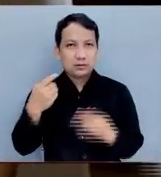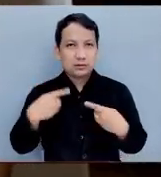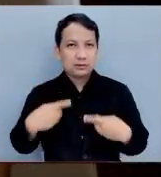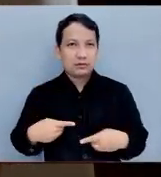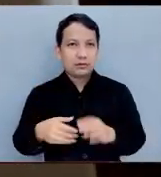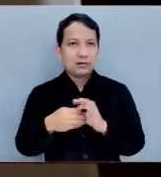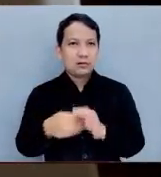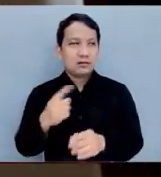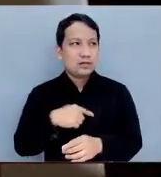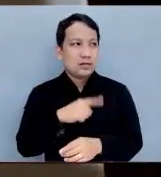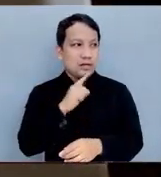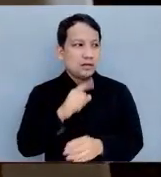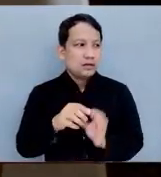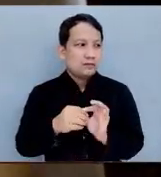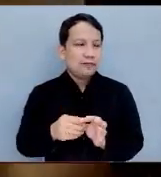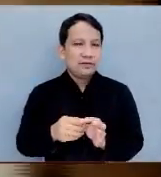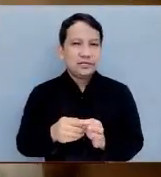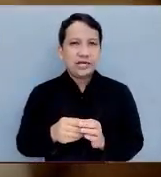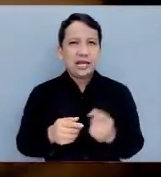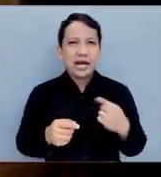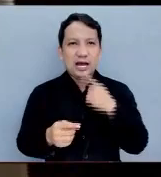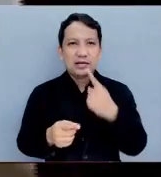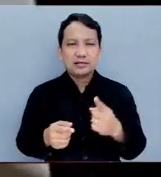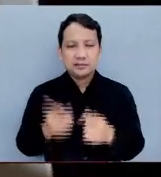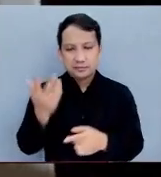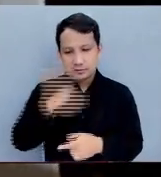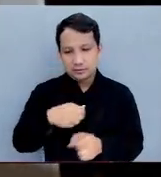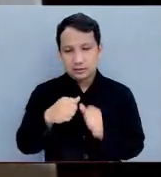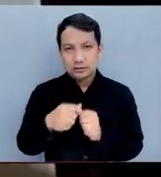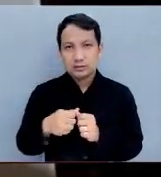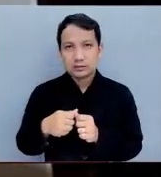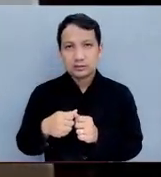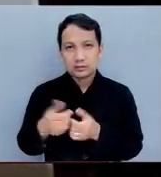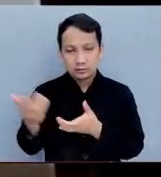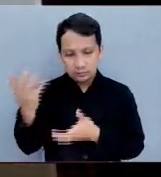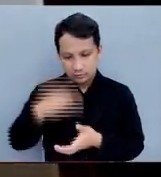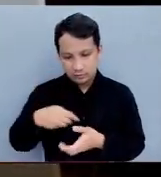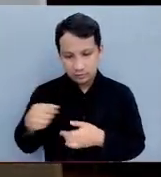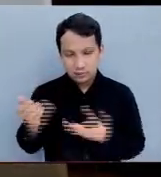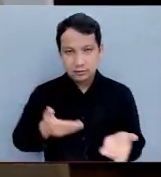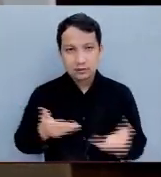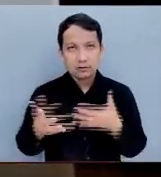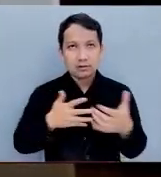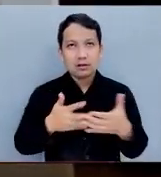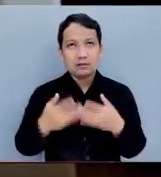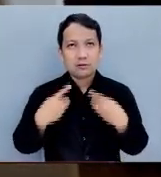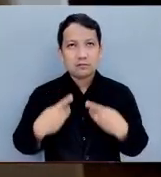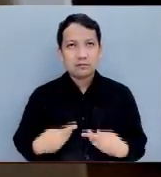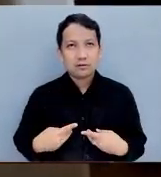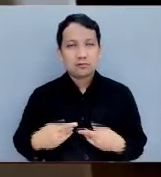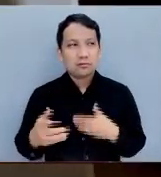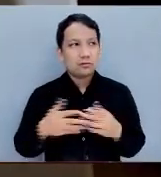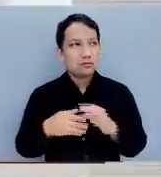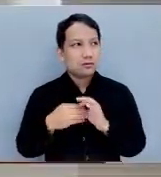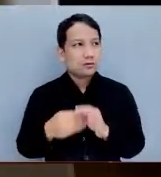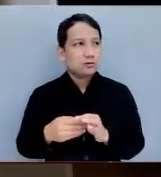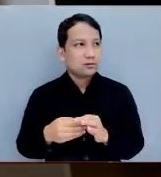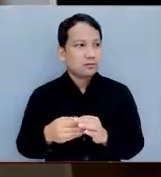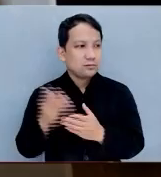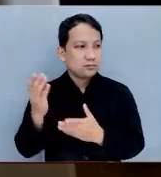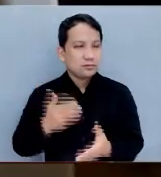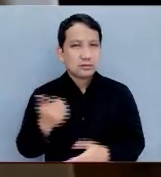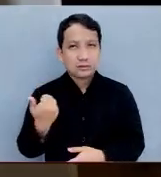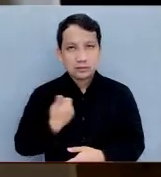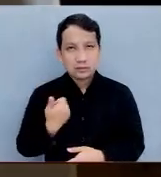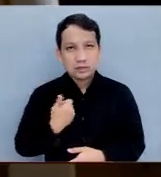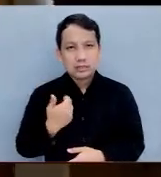talaga na maganda ako. So, na kaya kong dalhin kahit anong damit, kahit anong okasyon, kaya kong dalhin yung sarili. I really